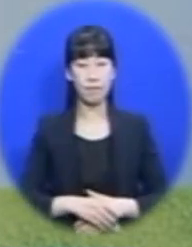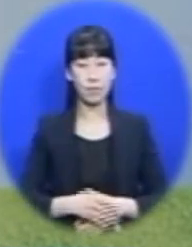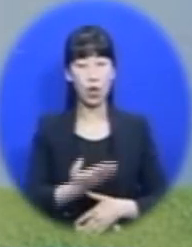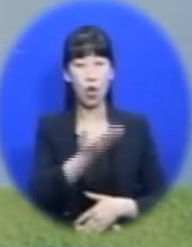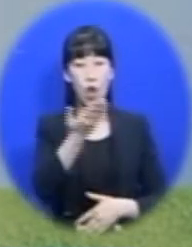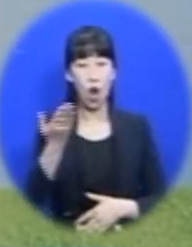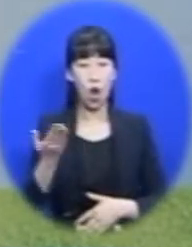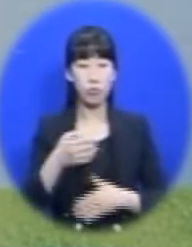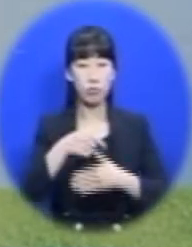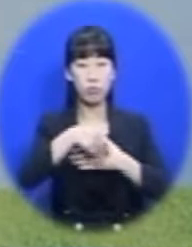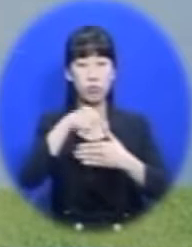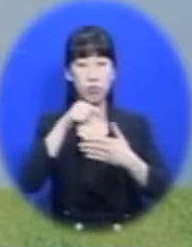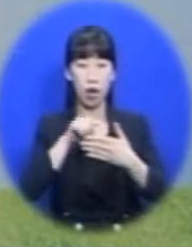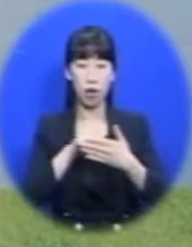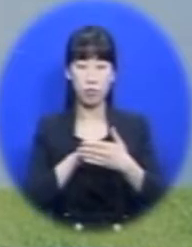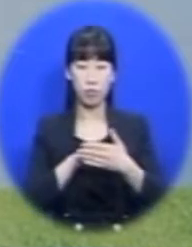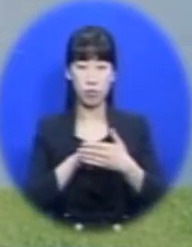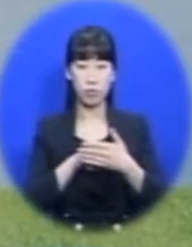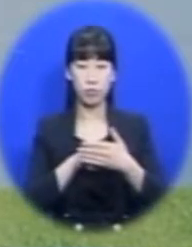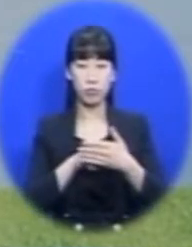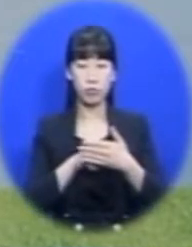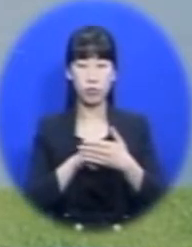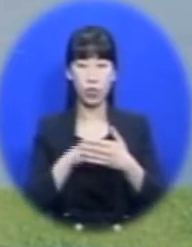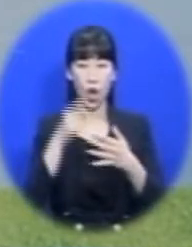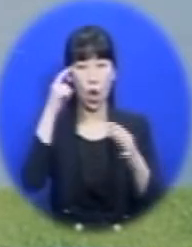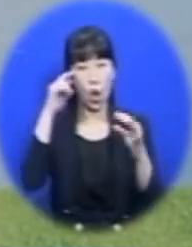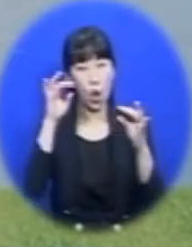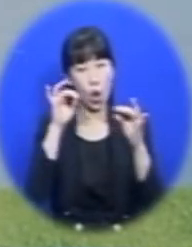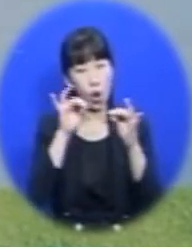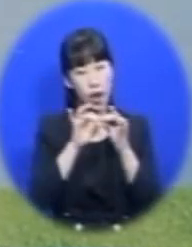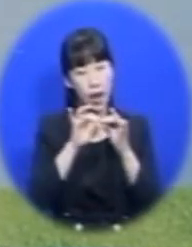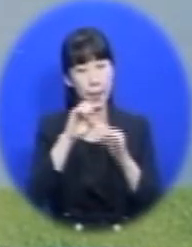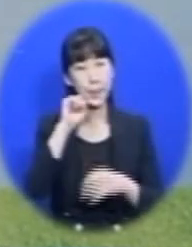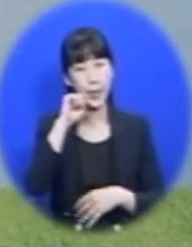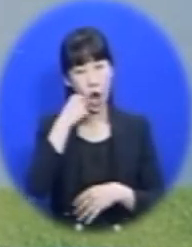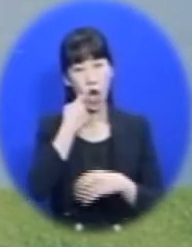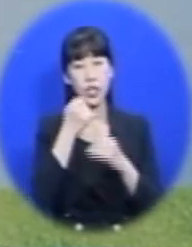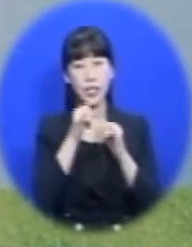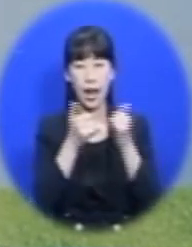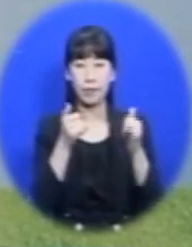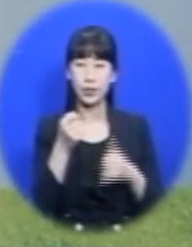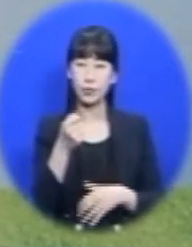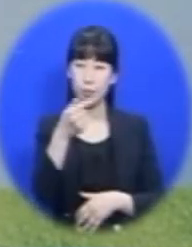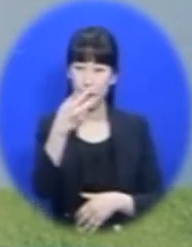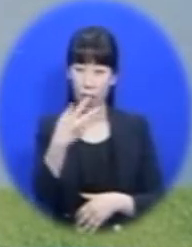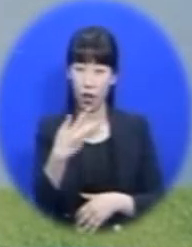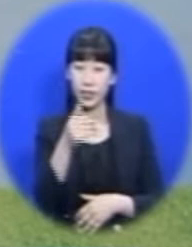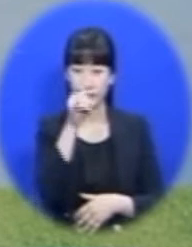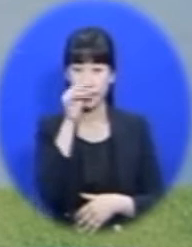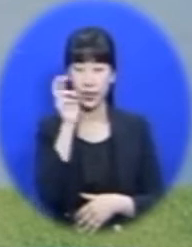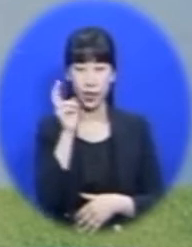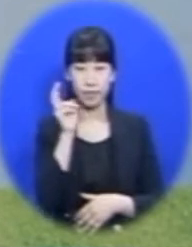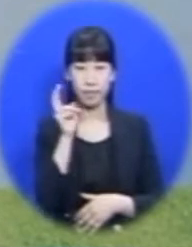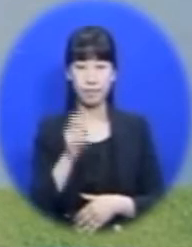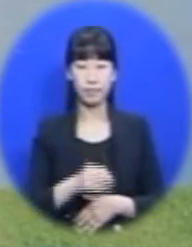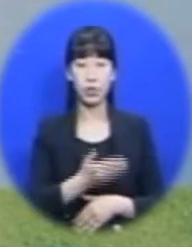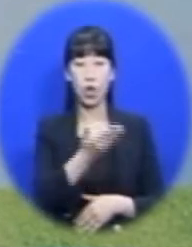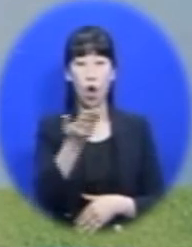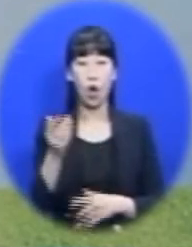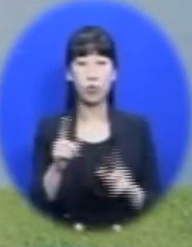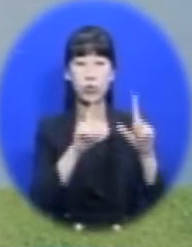여러분의 마음의 심령에는 전혀 공감이 안 되는 분들이 있으실 거예요. 여러분의 삶에